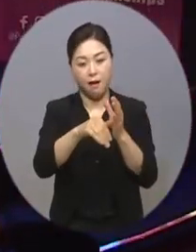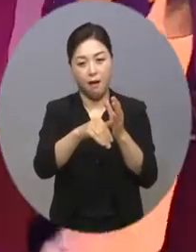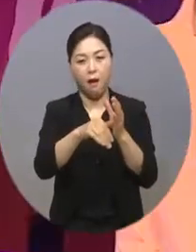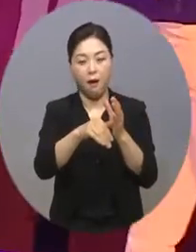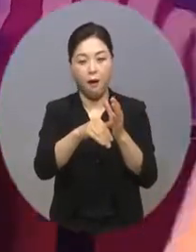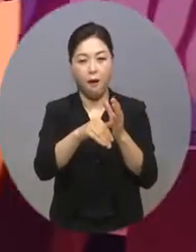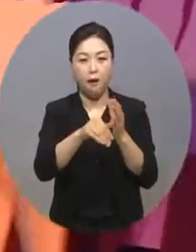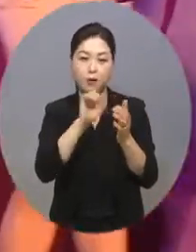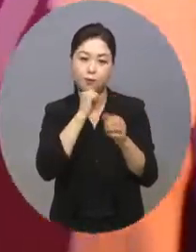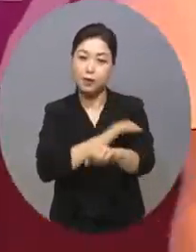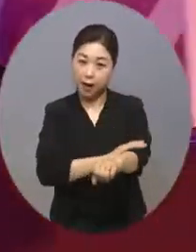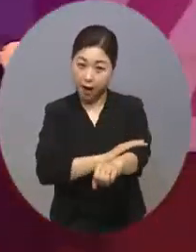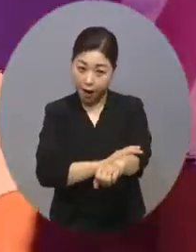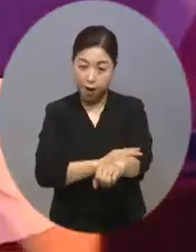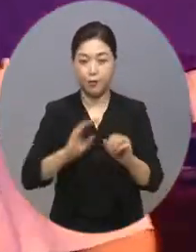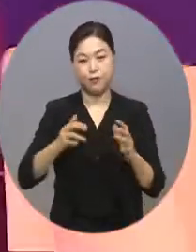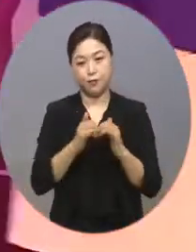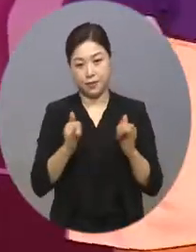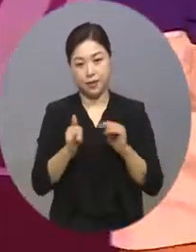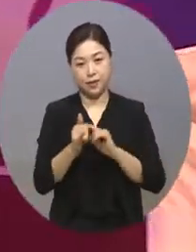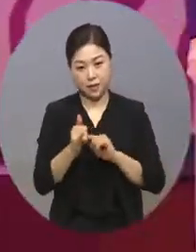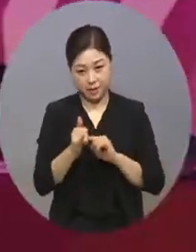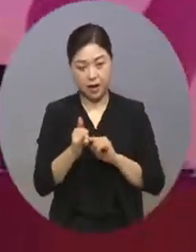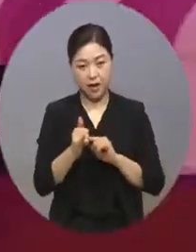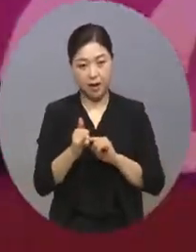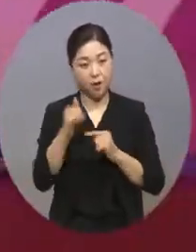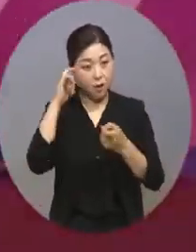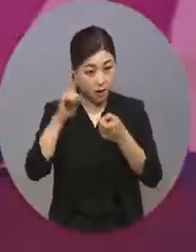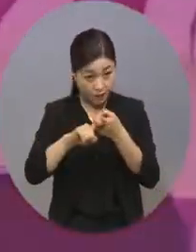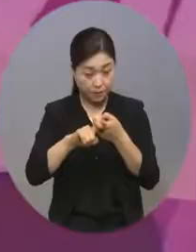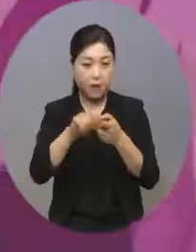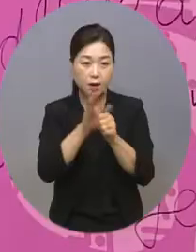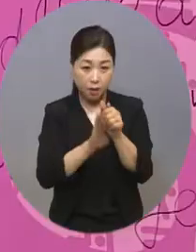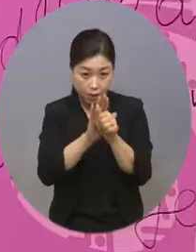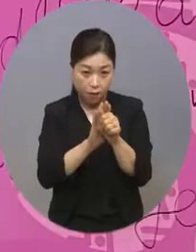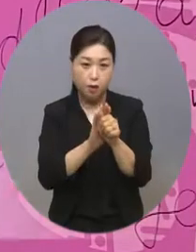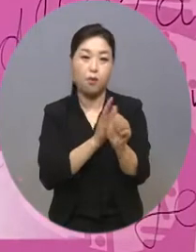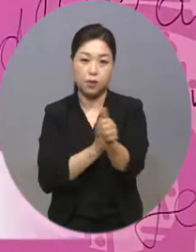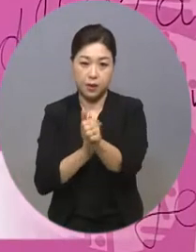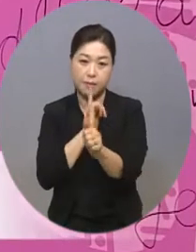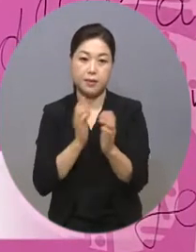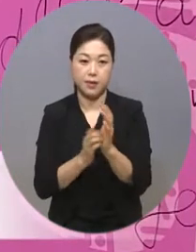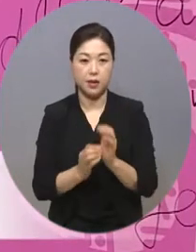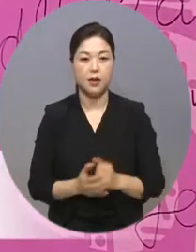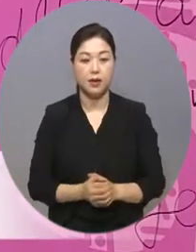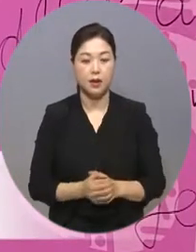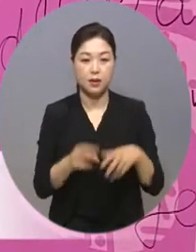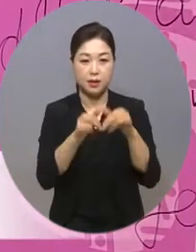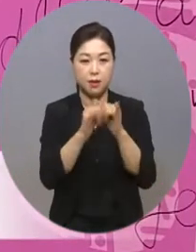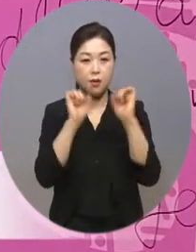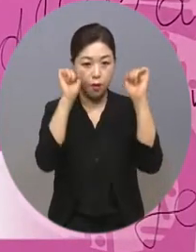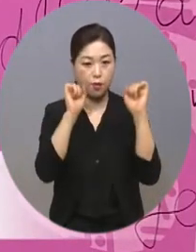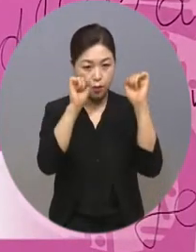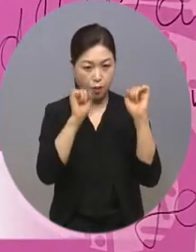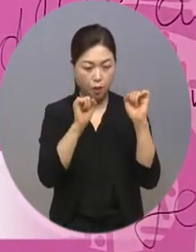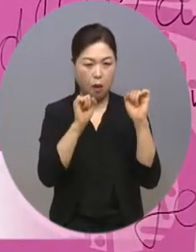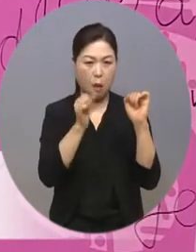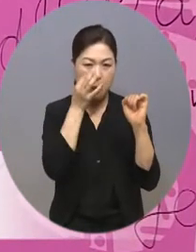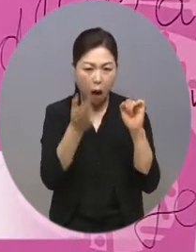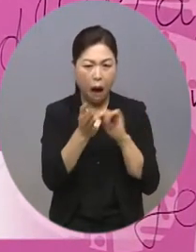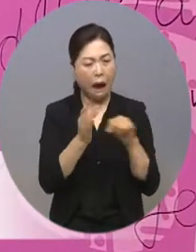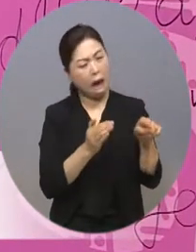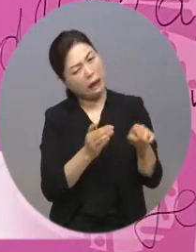다짐하며 국민들의 많은 성원과 격려를 당부했습니다. 그동안 장애인 역도를 너무 많이 실망을